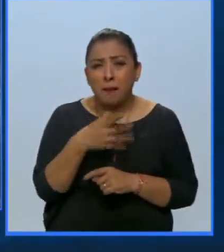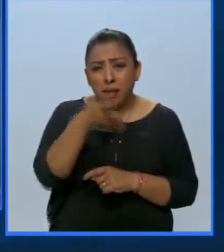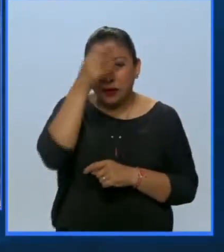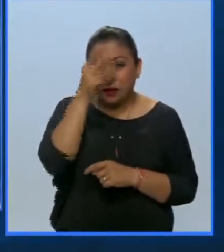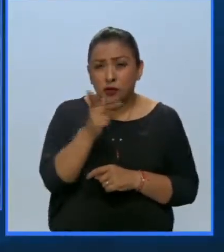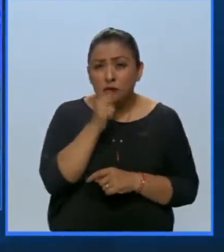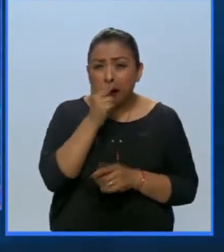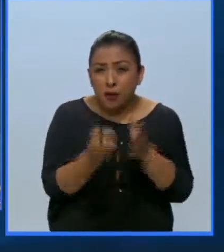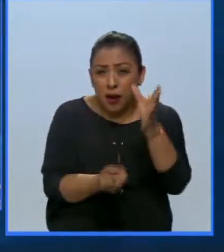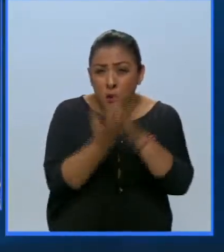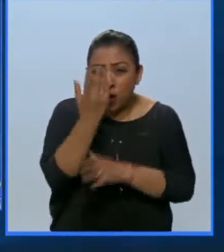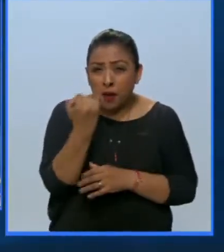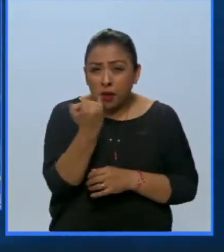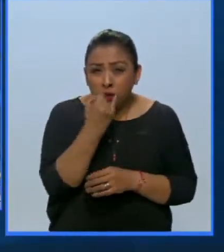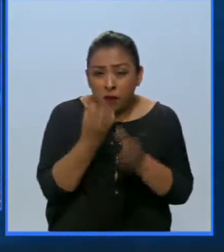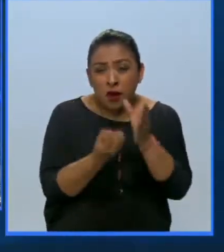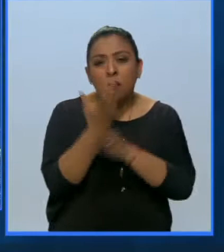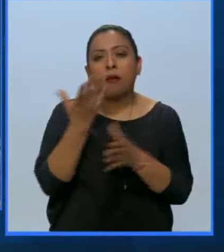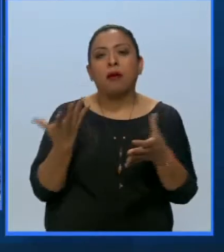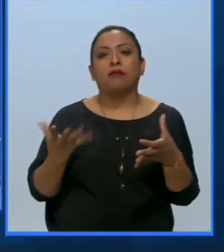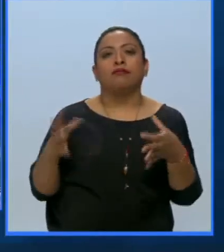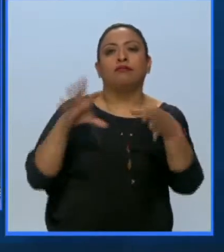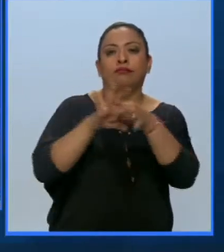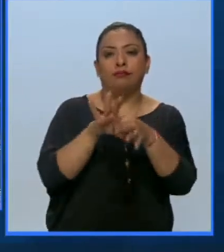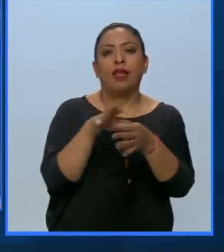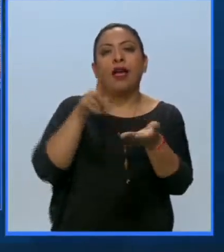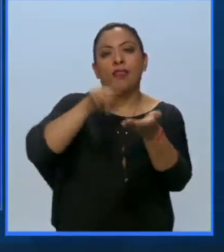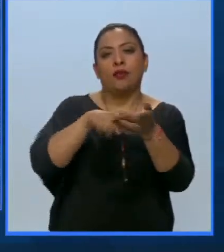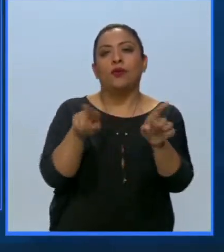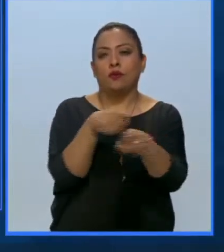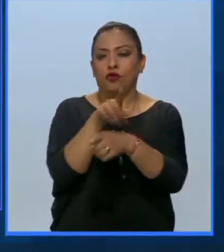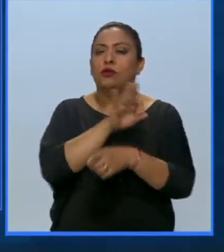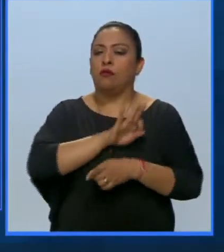mot dans une nouvelle langue, ça se peut qu'on l'intègre dans notre musique.